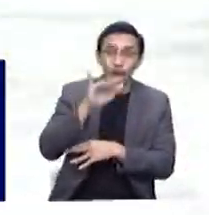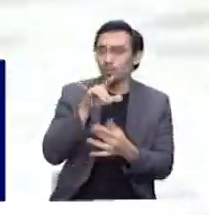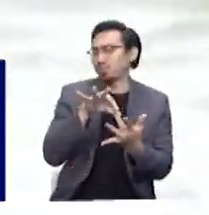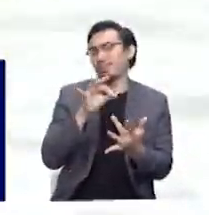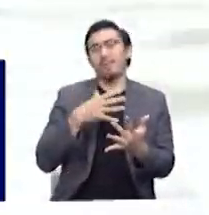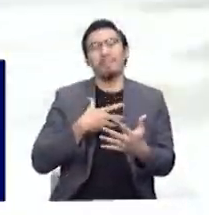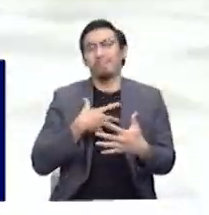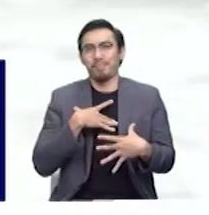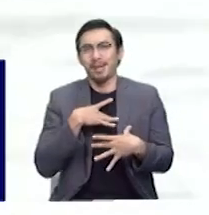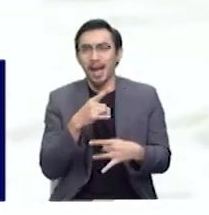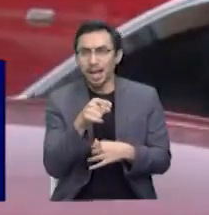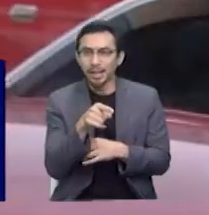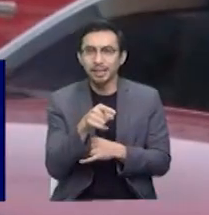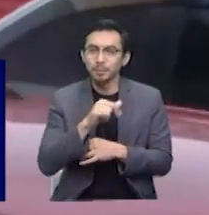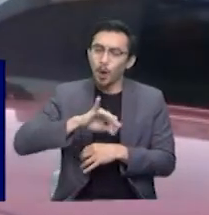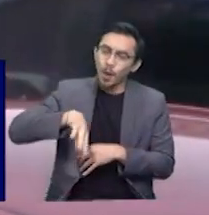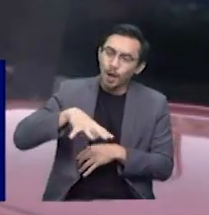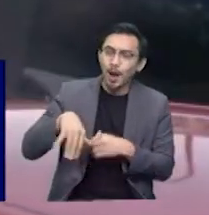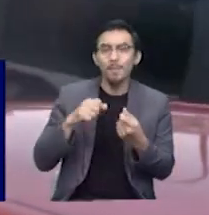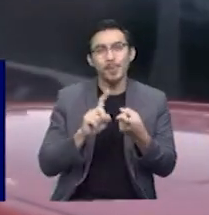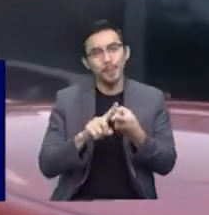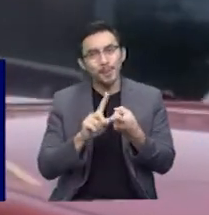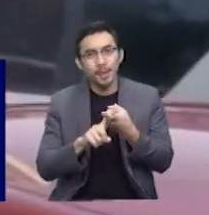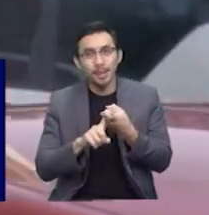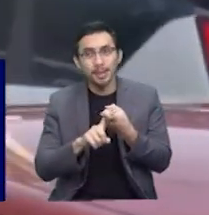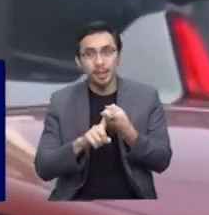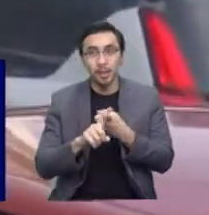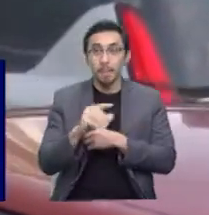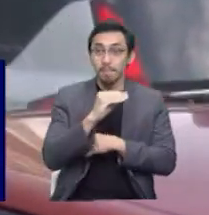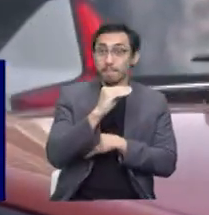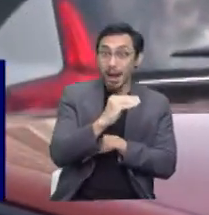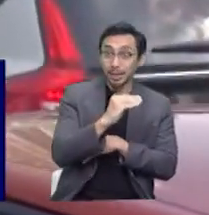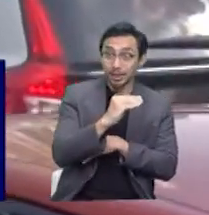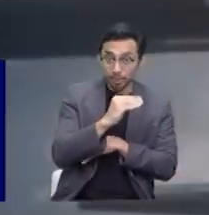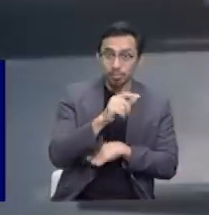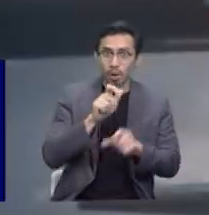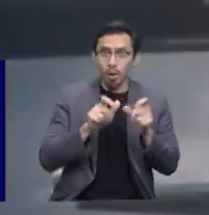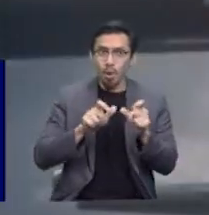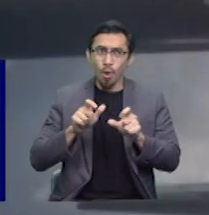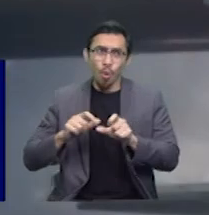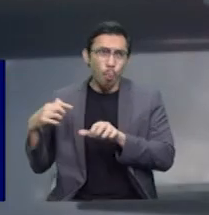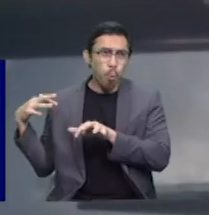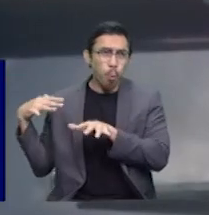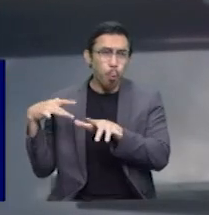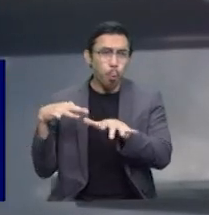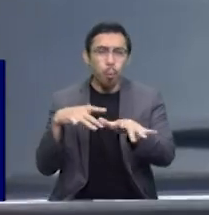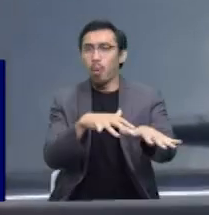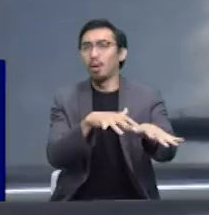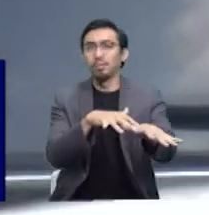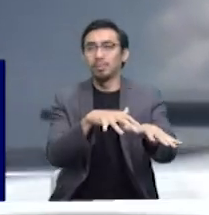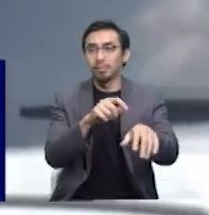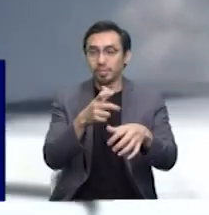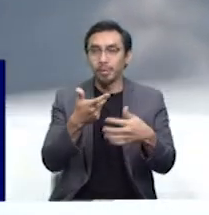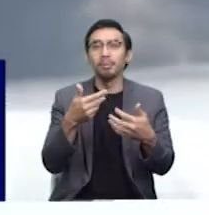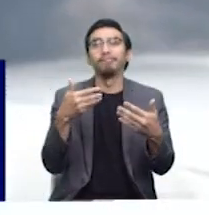keluarga maupun teman-teman. Sejak pagi tadi, ribuan warga sudah memasuki kawasan Ancol baik menggunakan kendaraan pribadi seperti